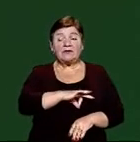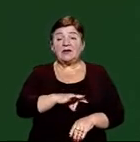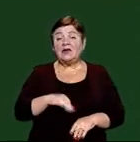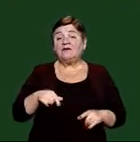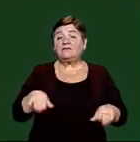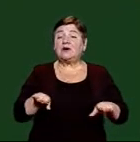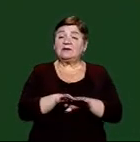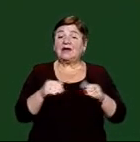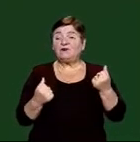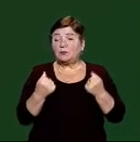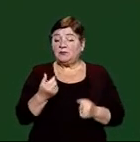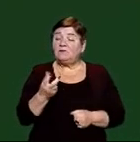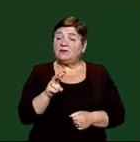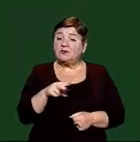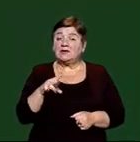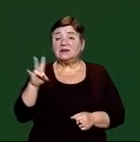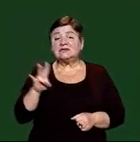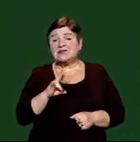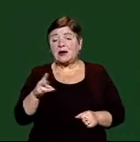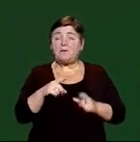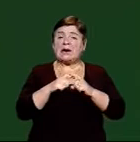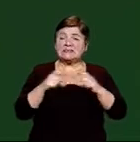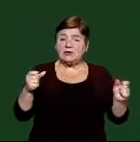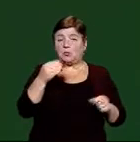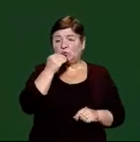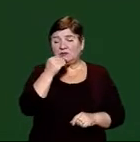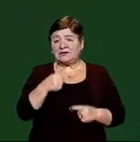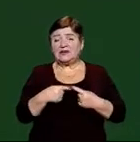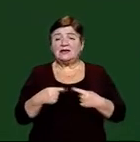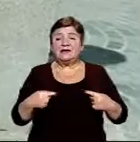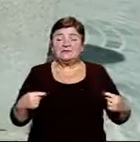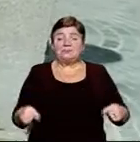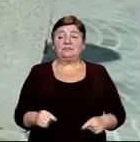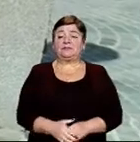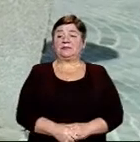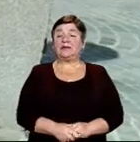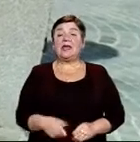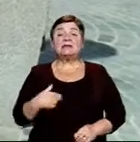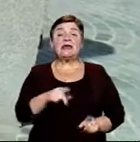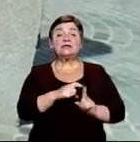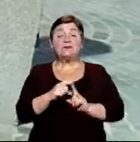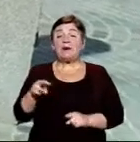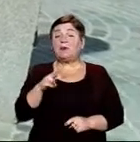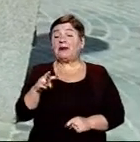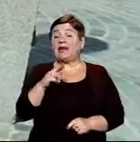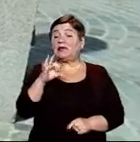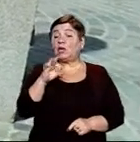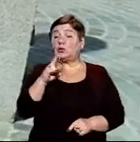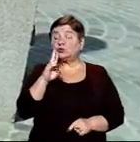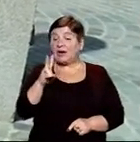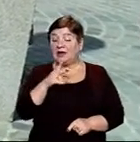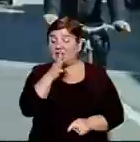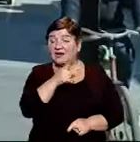транспортних автомобілів, а також відвідування аптек, продовольчих магазинів, автомобільних заправних станцій. За словами Мар'яни Лошак, на час